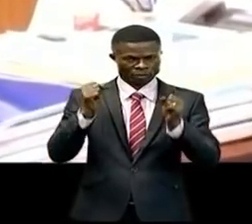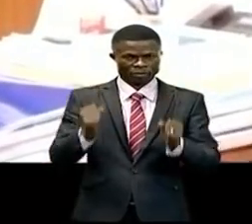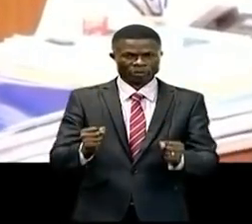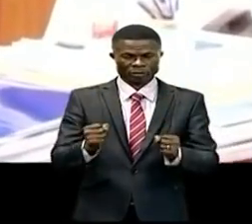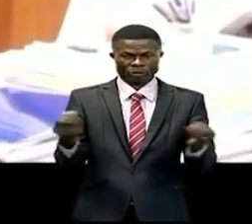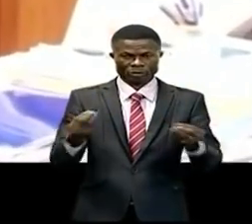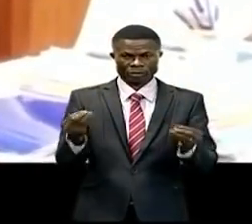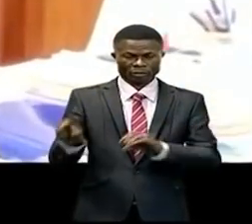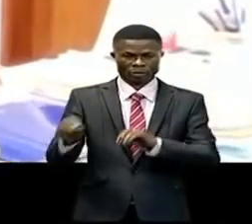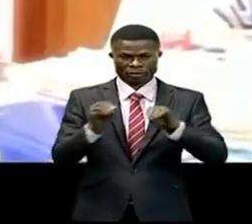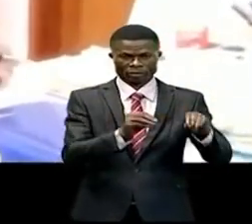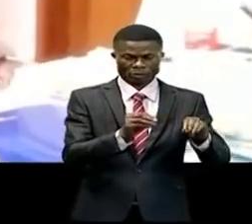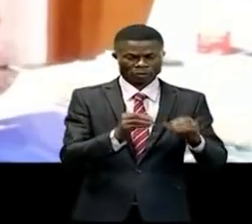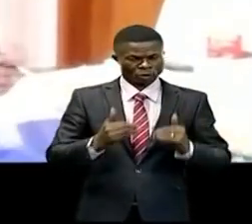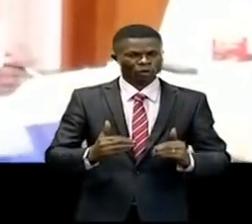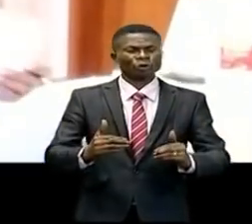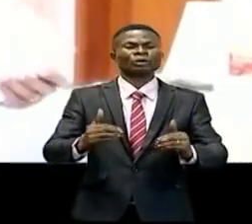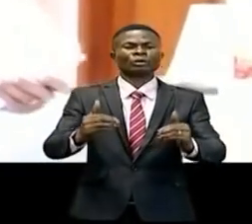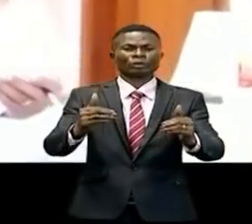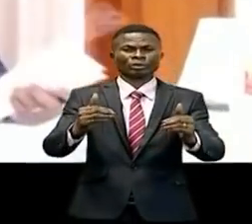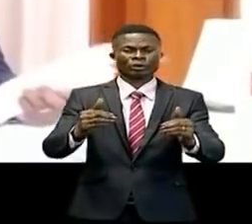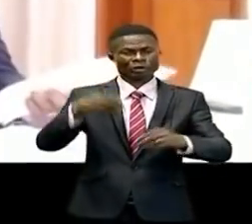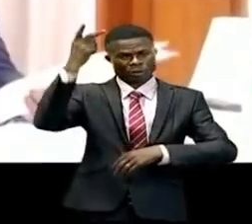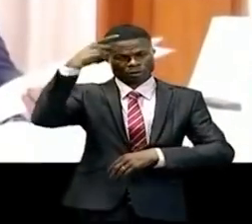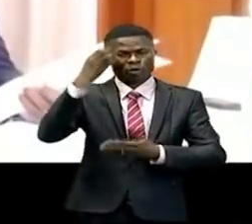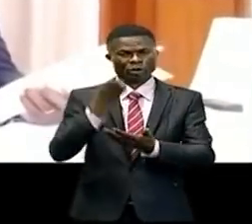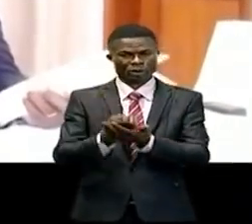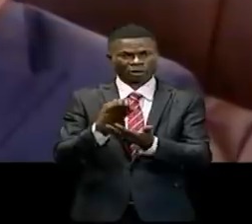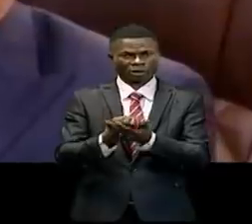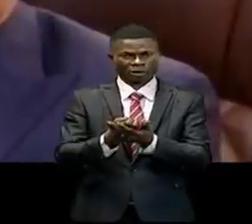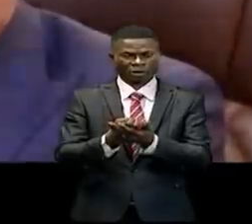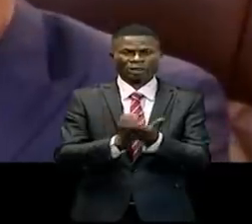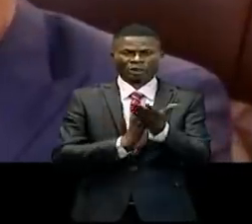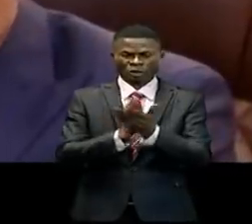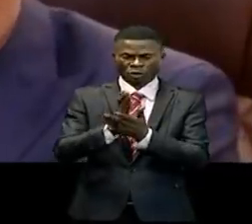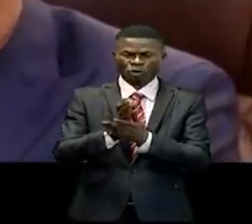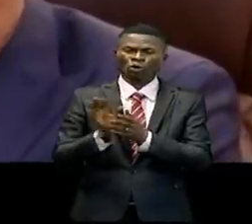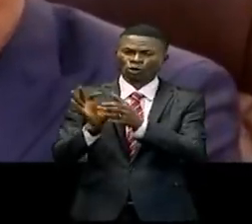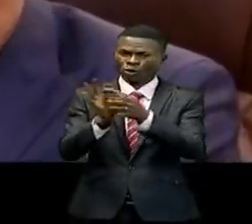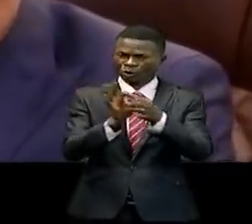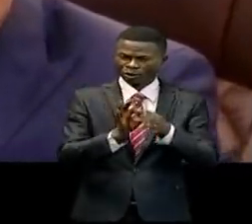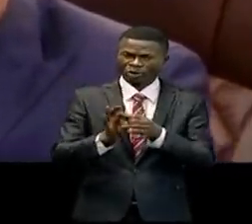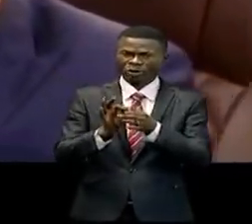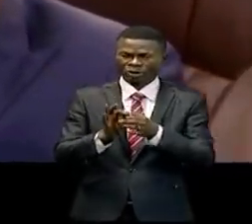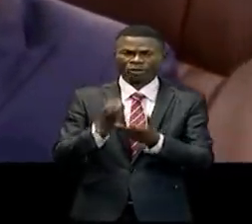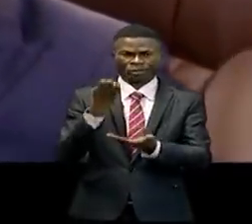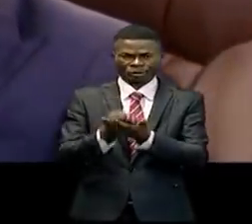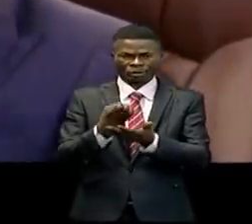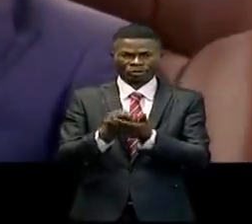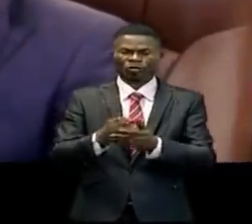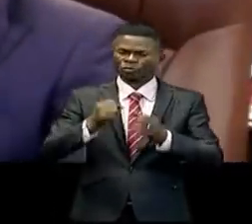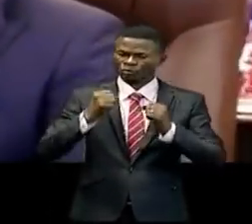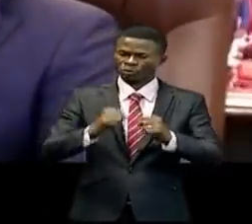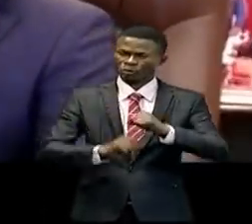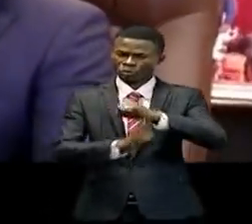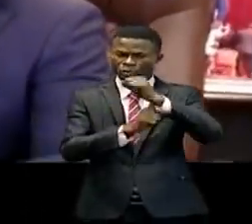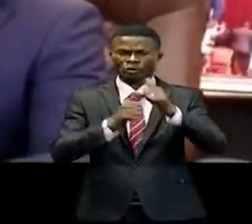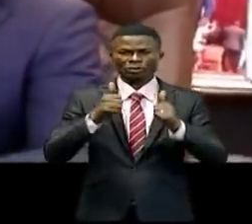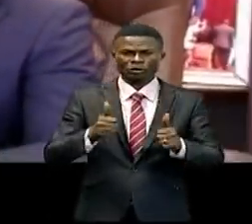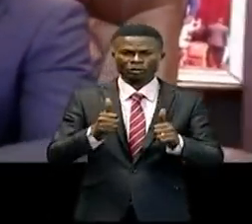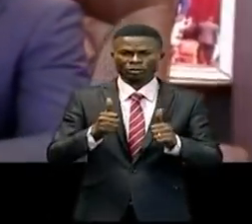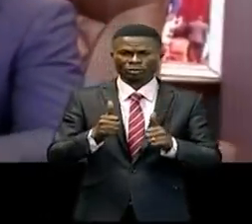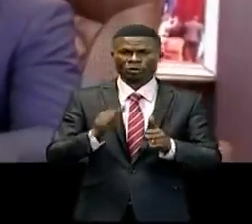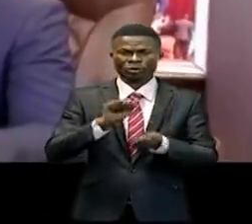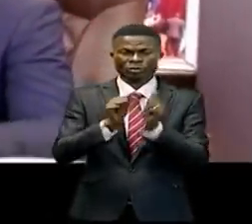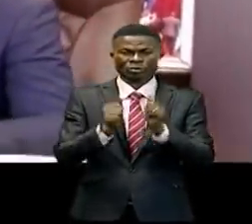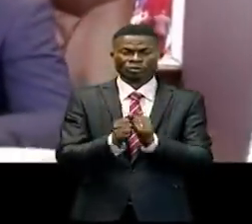à la mise en œuvre continue des politiques économiques saines et coordonnées, et notre économie résiste plutôt bien aux conséquences de